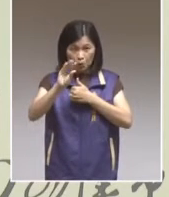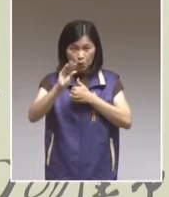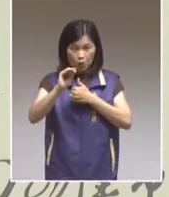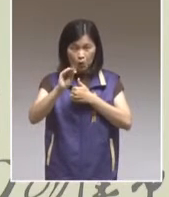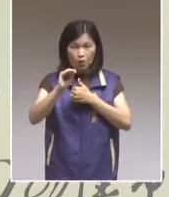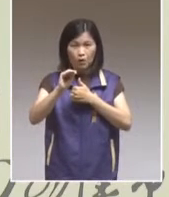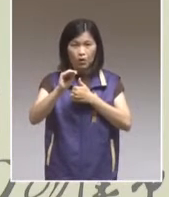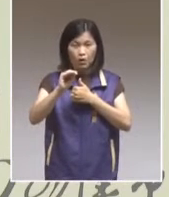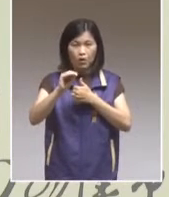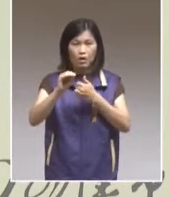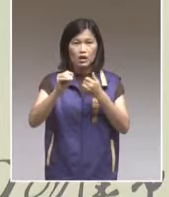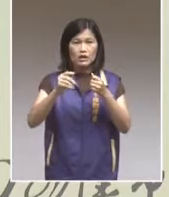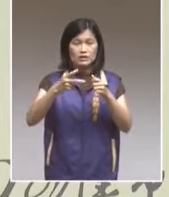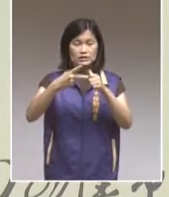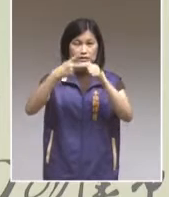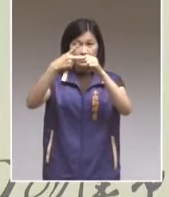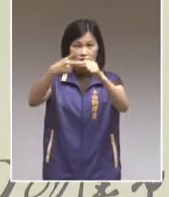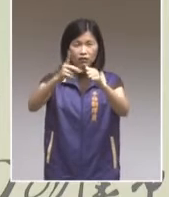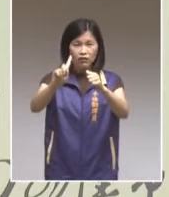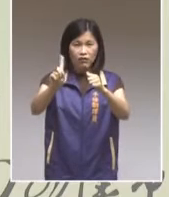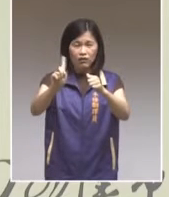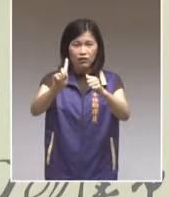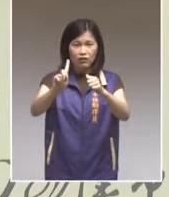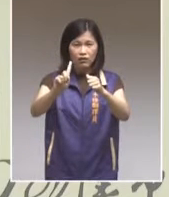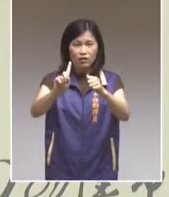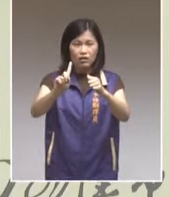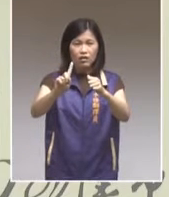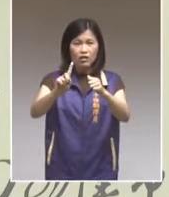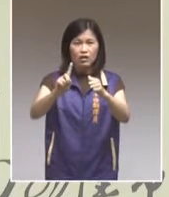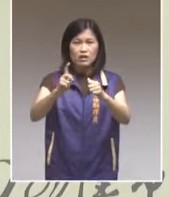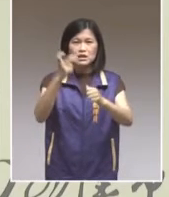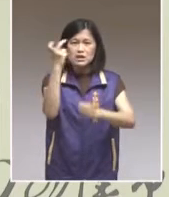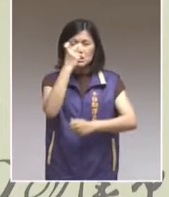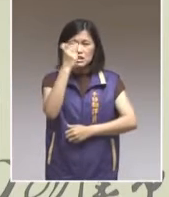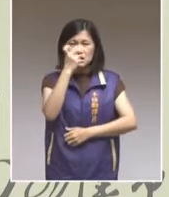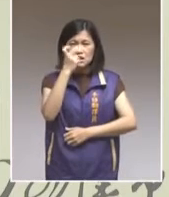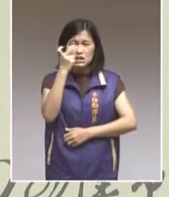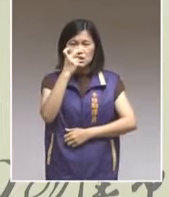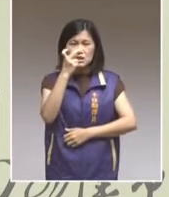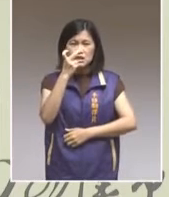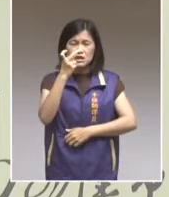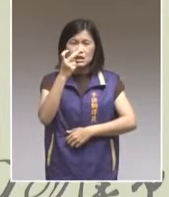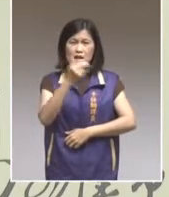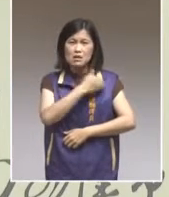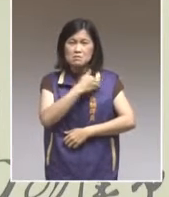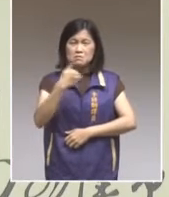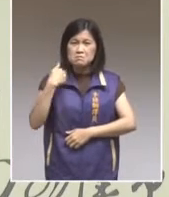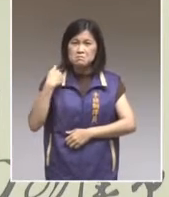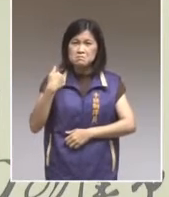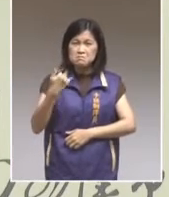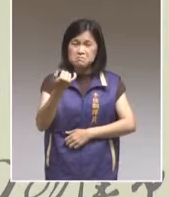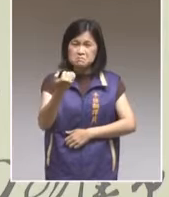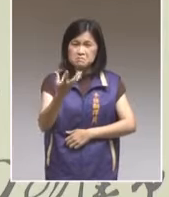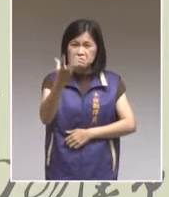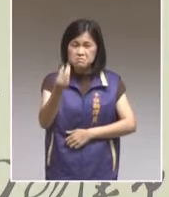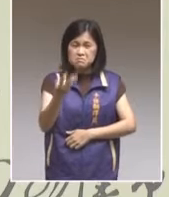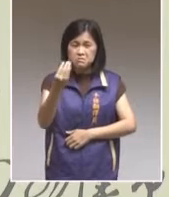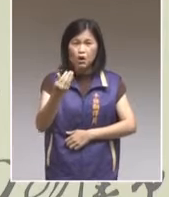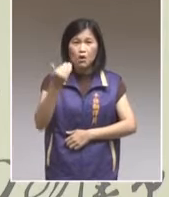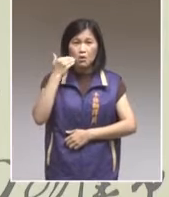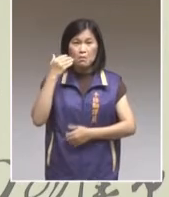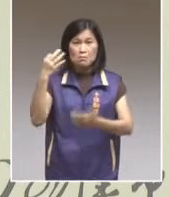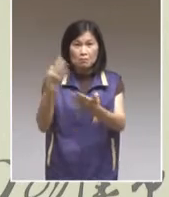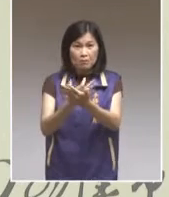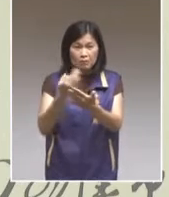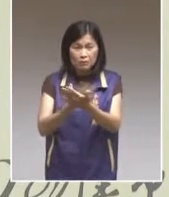哦，那第二个决定的因素是检验的量能。哦，假如当检验的量能不足的时候